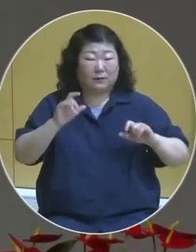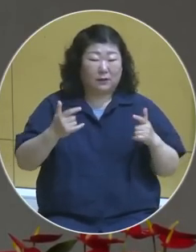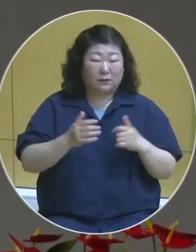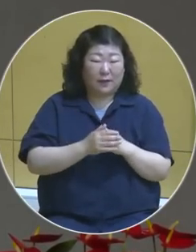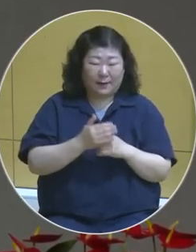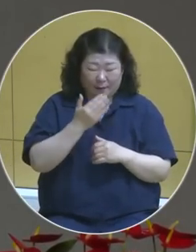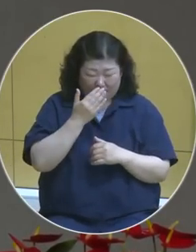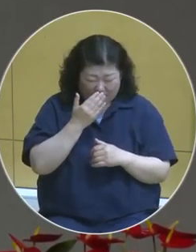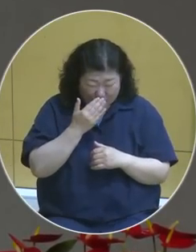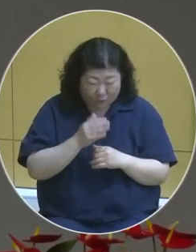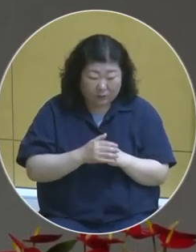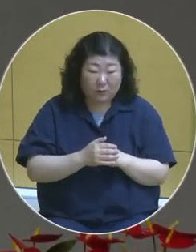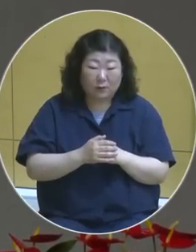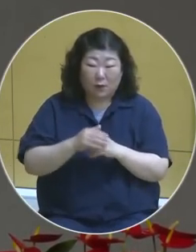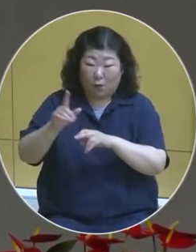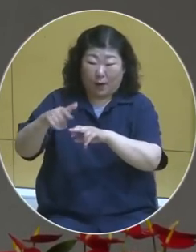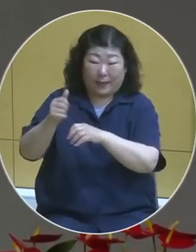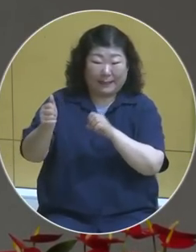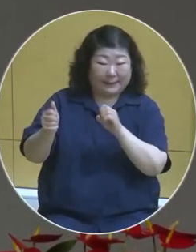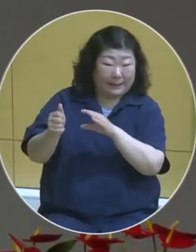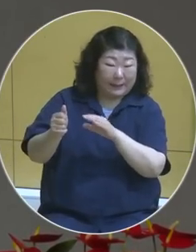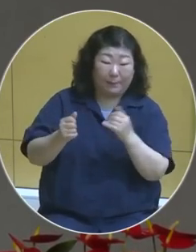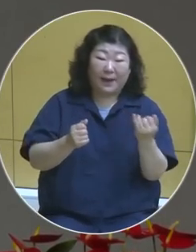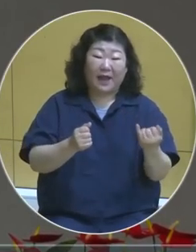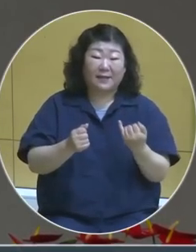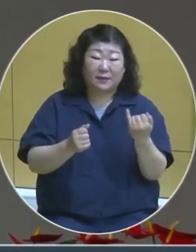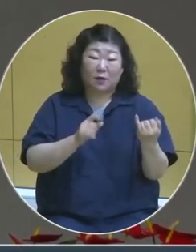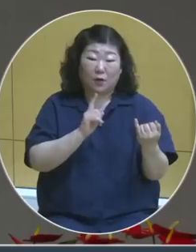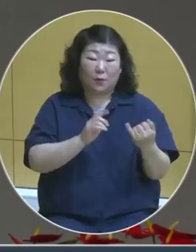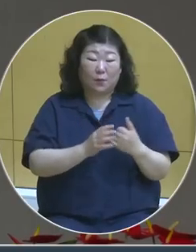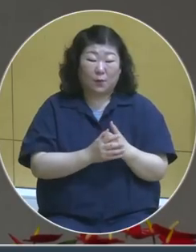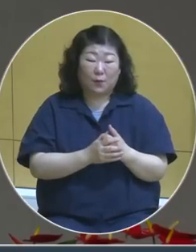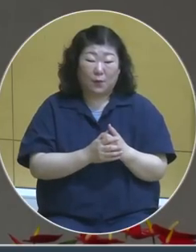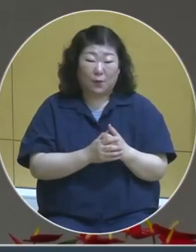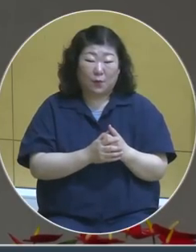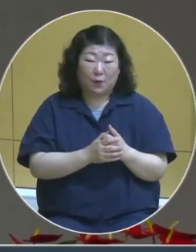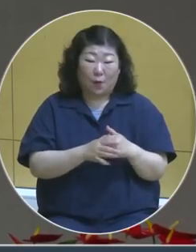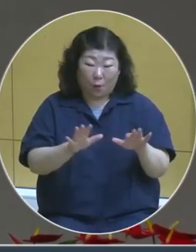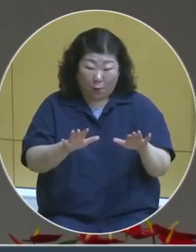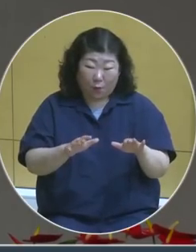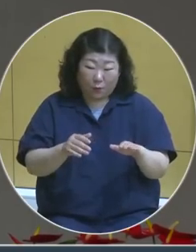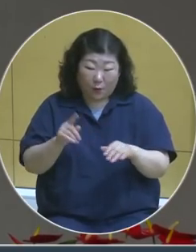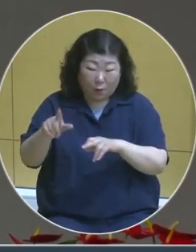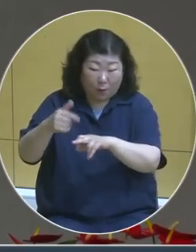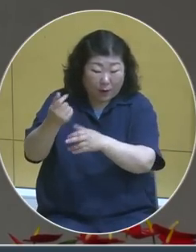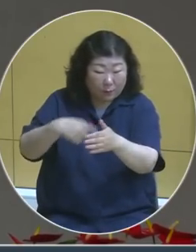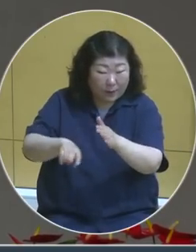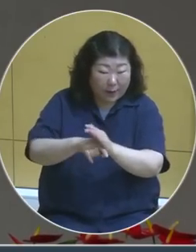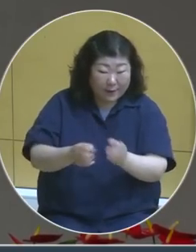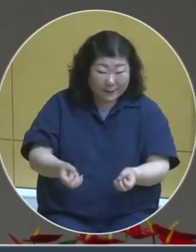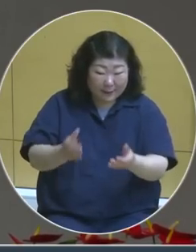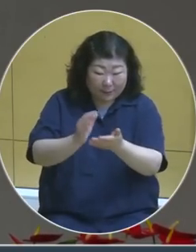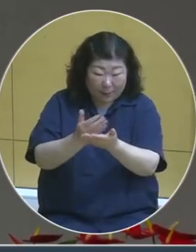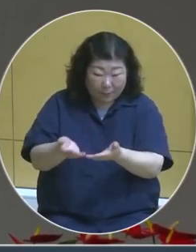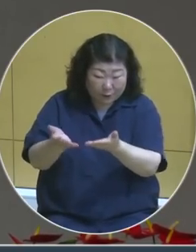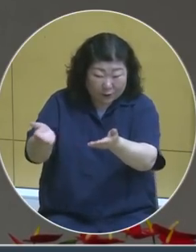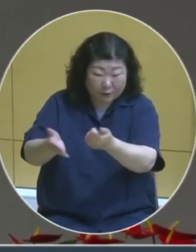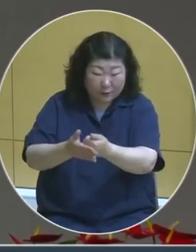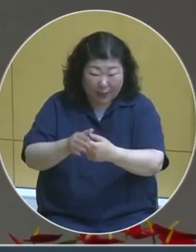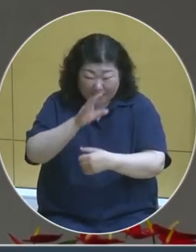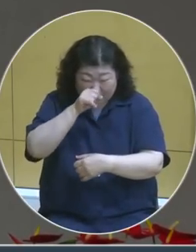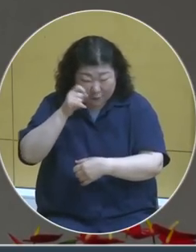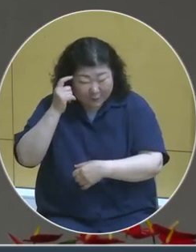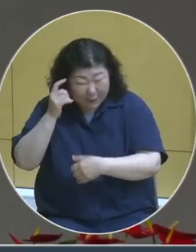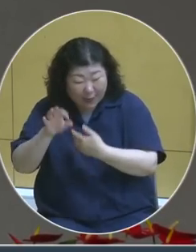왕에게 대답하는 에스더를 한번 보십시오. 4절 말씀 보니까 에스더가 이르되 오늘 내가 왕을 위하여 잔치를 베풀어 싸우니 왕이 좋게